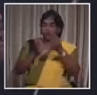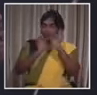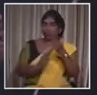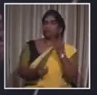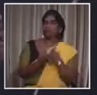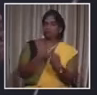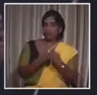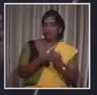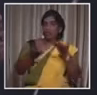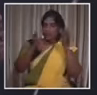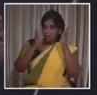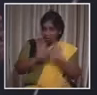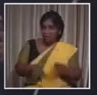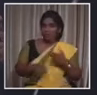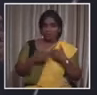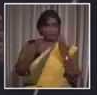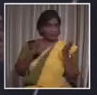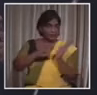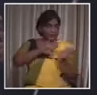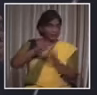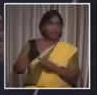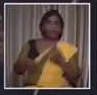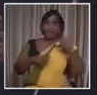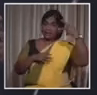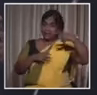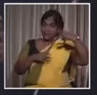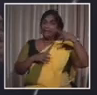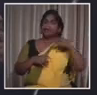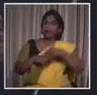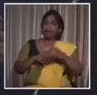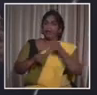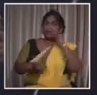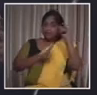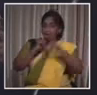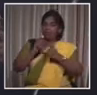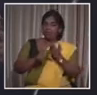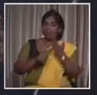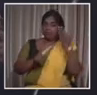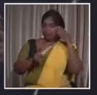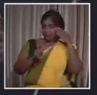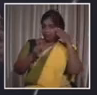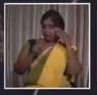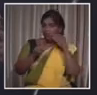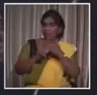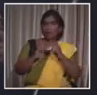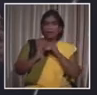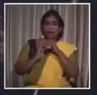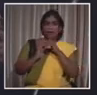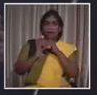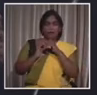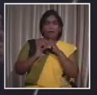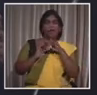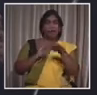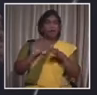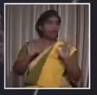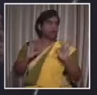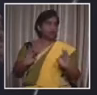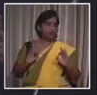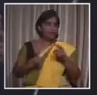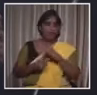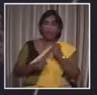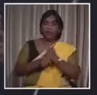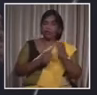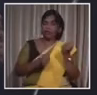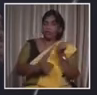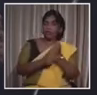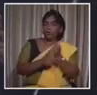කරන්න. අවසන් ඒ කාරණාව. දෙවෙනි කාරණාව ජනතා දෝෂාභියෝගයක් ගමේ සූදානම් වෙලා තිනවා ගෝඨාගෝ